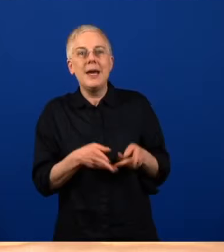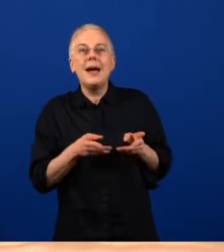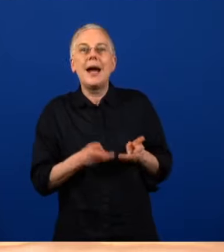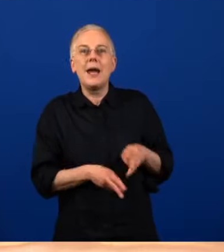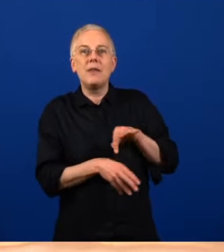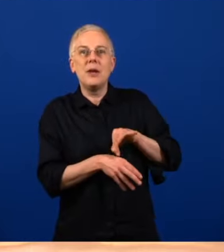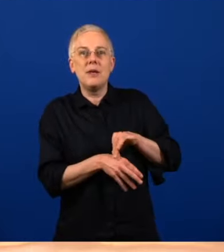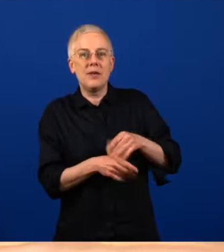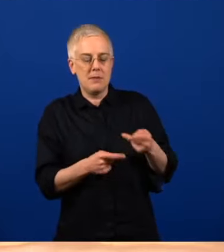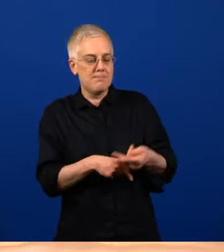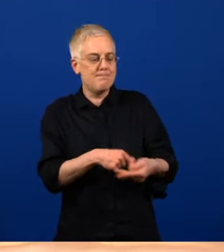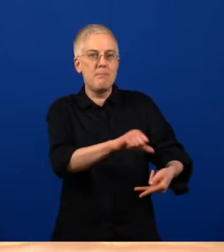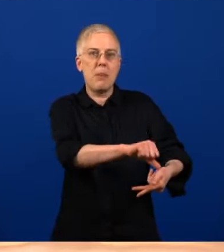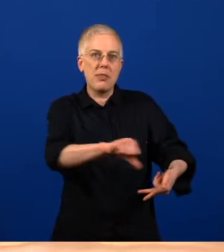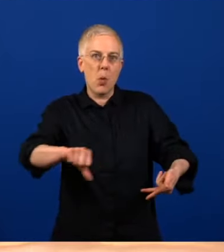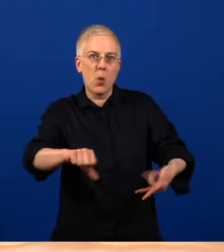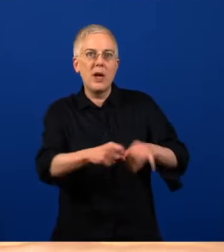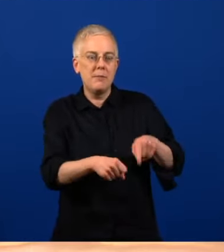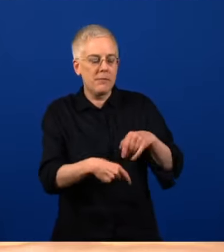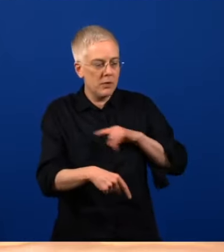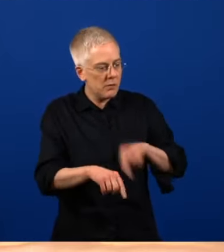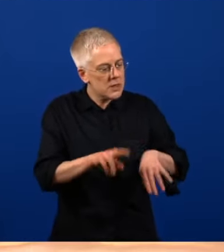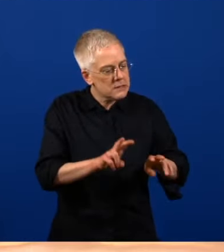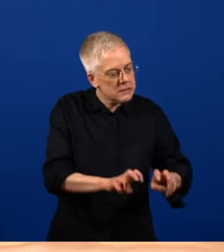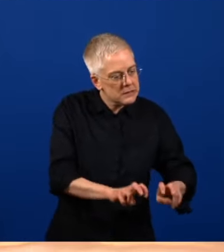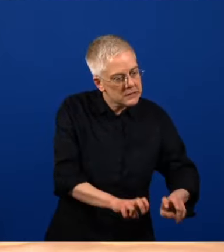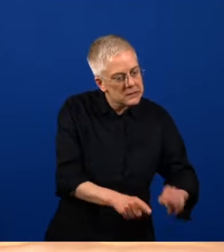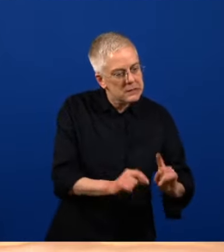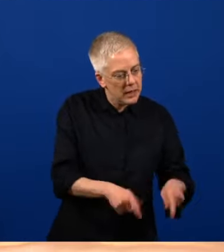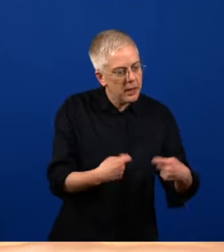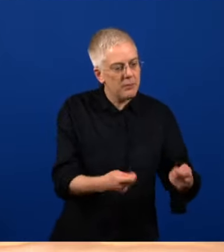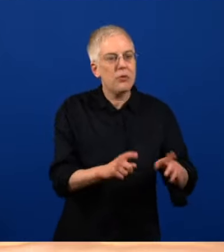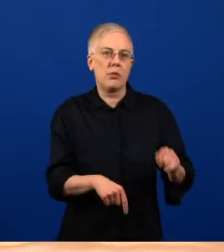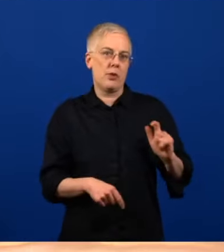wir Zahlen veröffentlichen. Und das dürfte dann wahrscheinlich noch nicht geschehen sein.